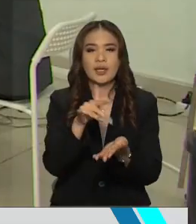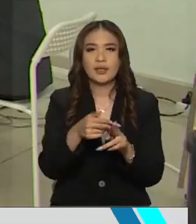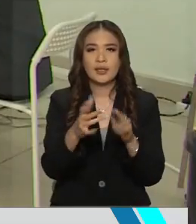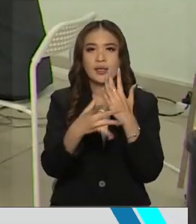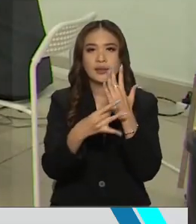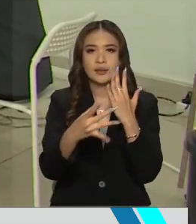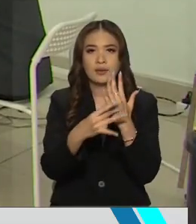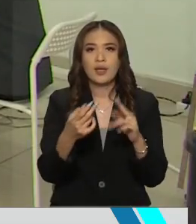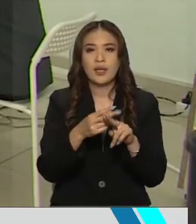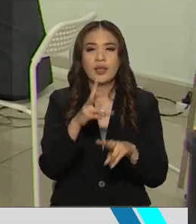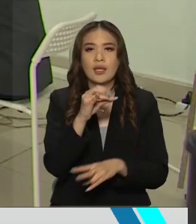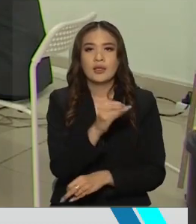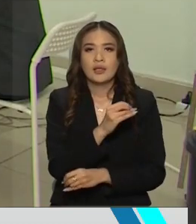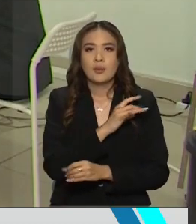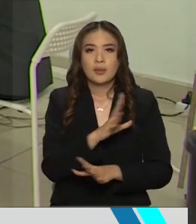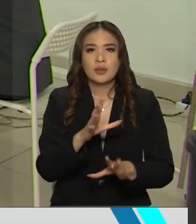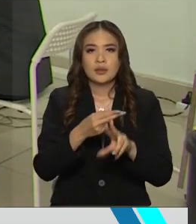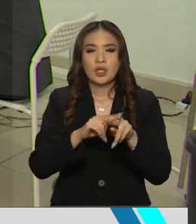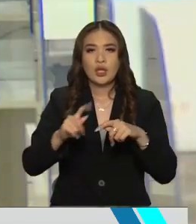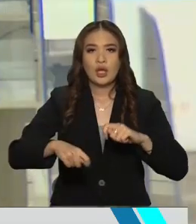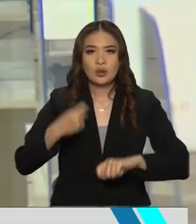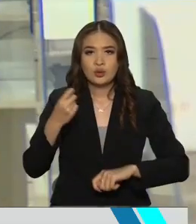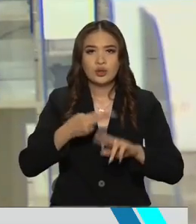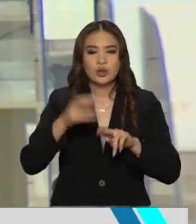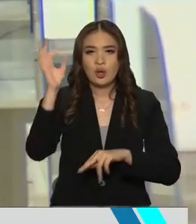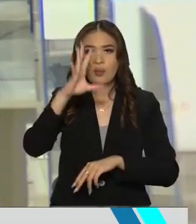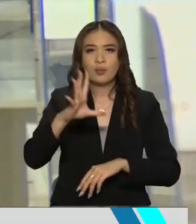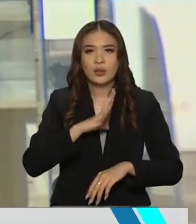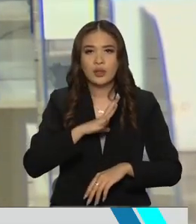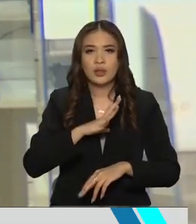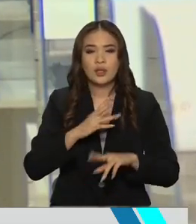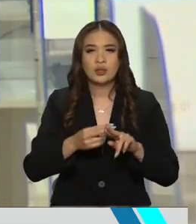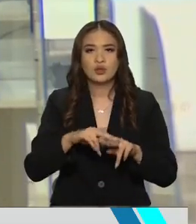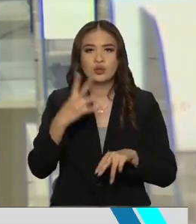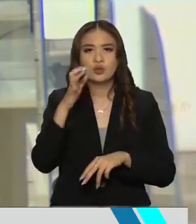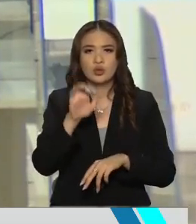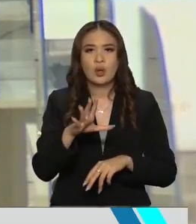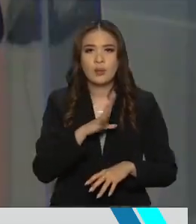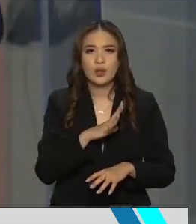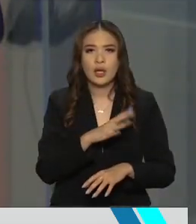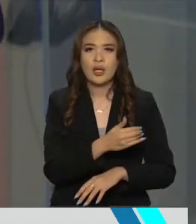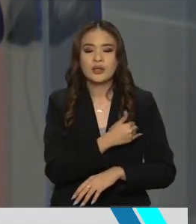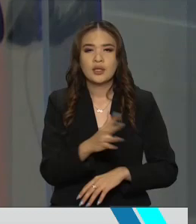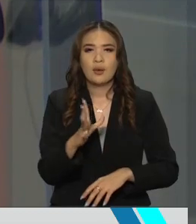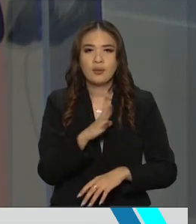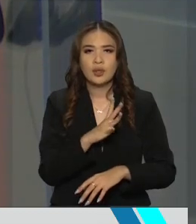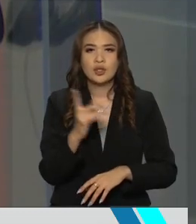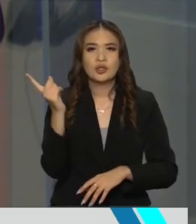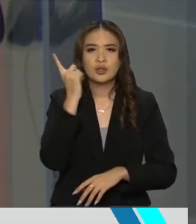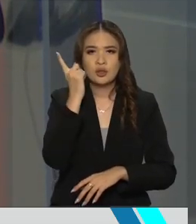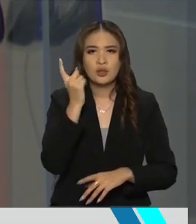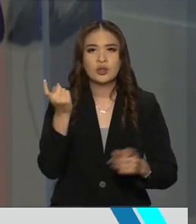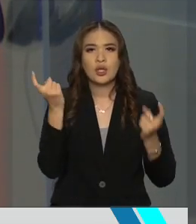тестирования не обошлось и без традиционных нарушений организаторы выявили более 400 попыток пронести шпаргалки смартфоны